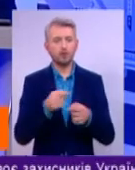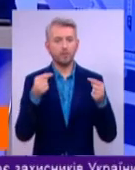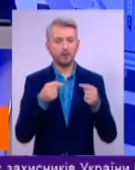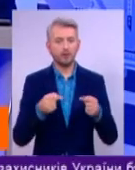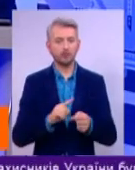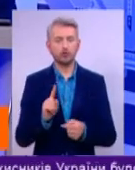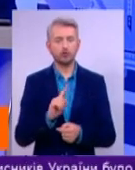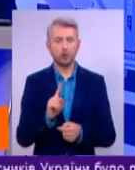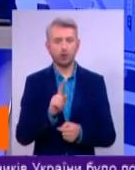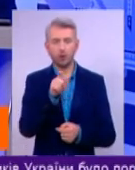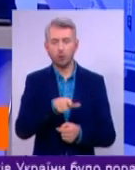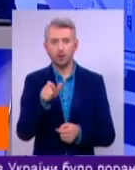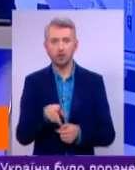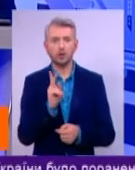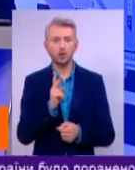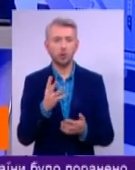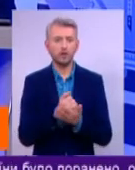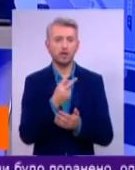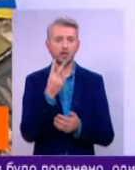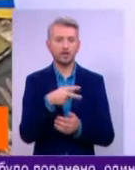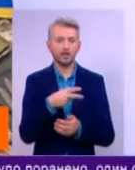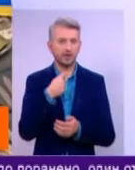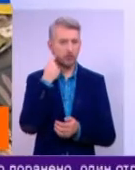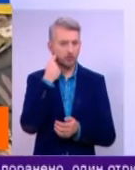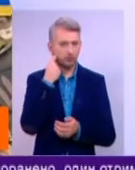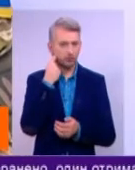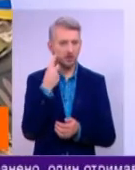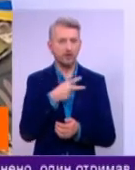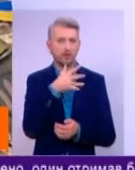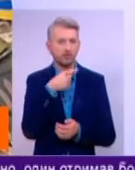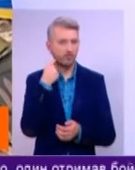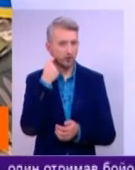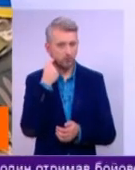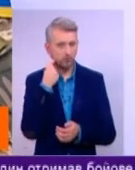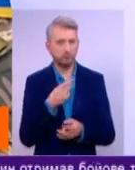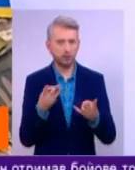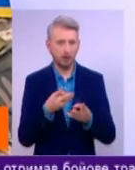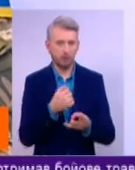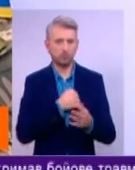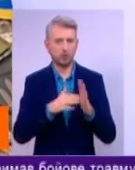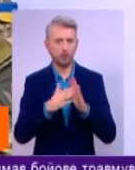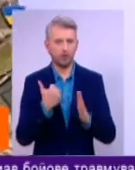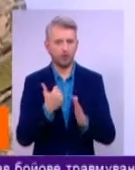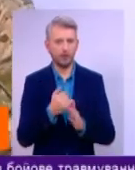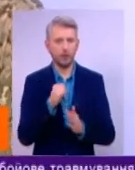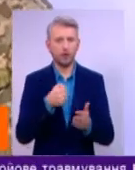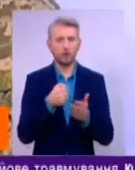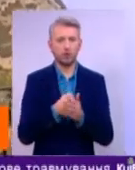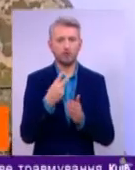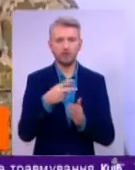що громадяни, які досягли 20-річного віку, підлягають призову і до